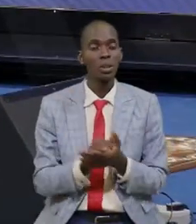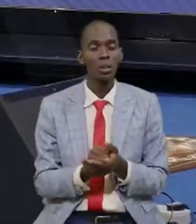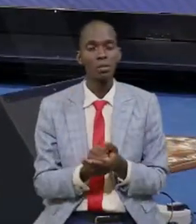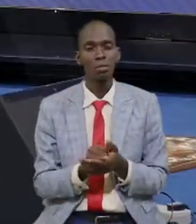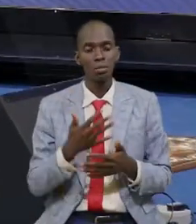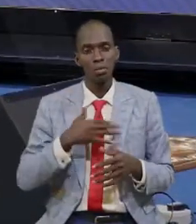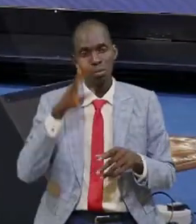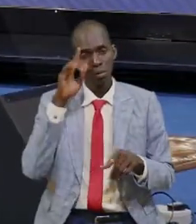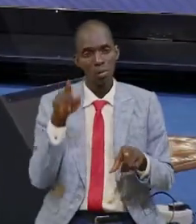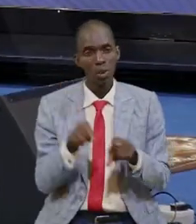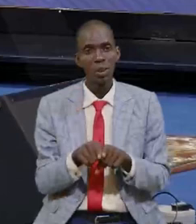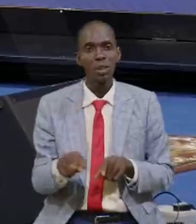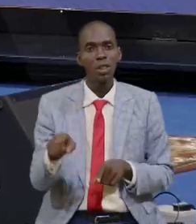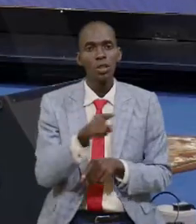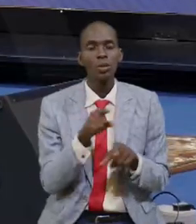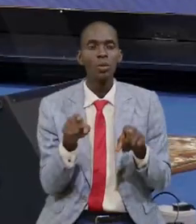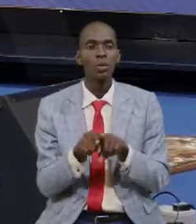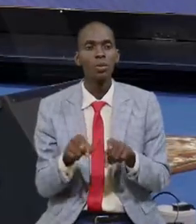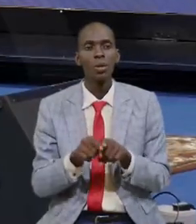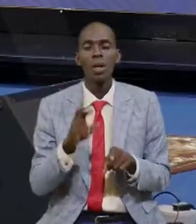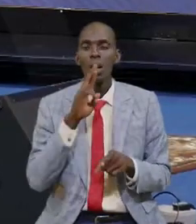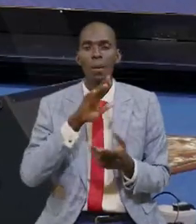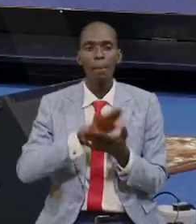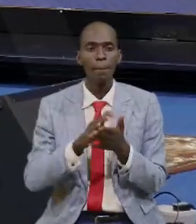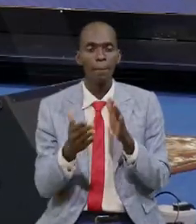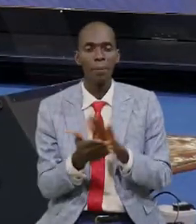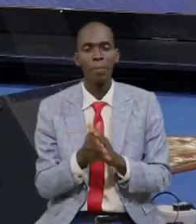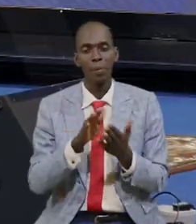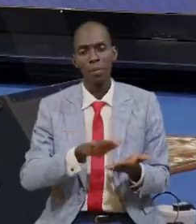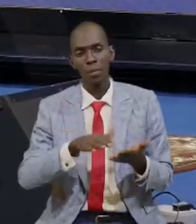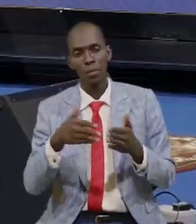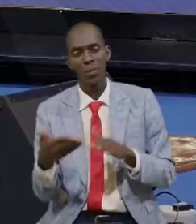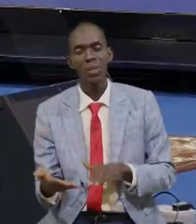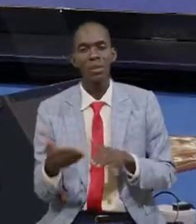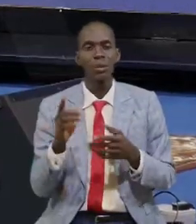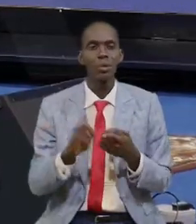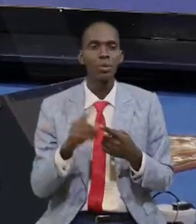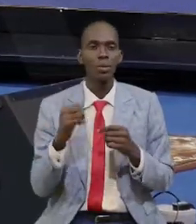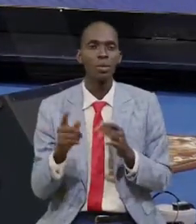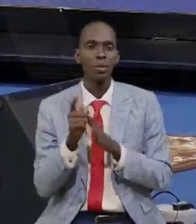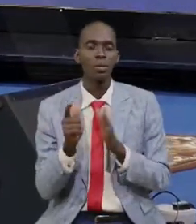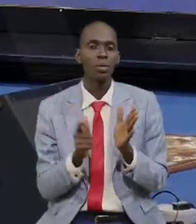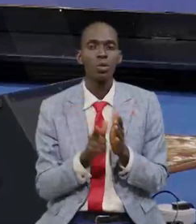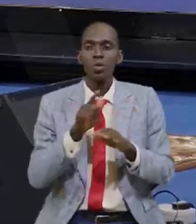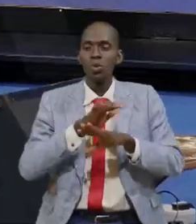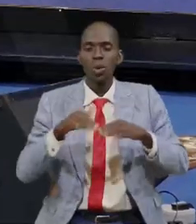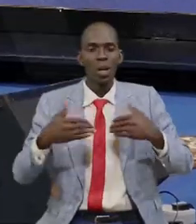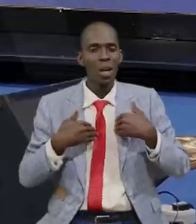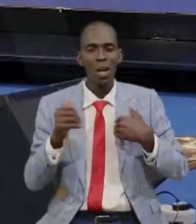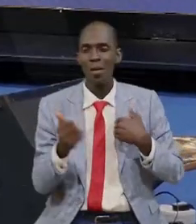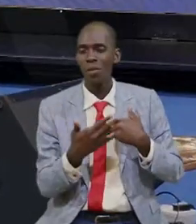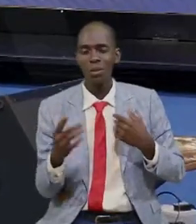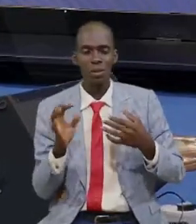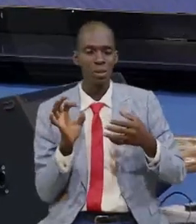frères, vous aussi, vous avez été par le corps de Christ mis à mort. Vous n'avez rien à